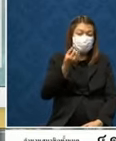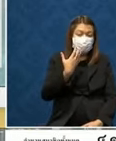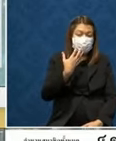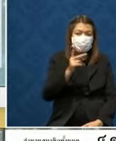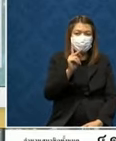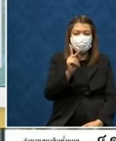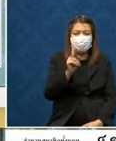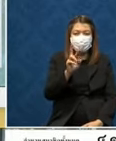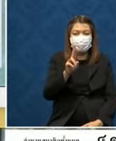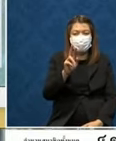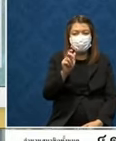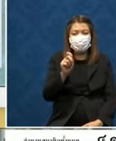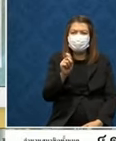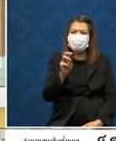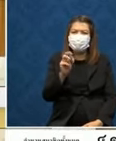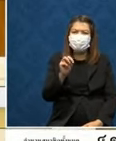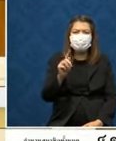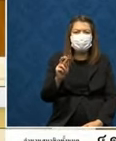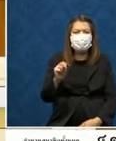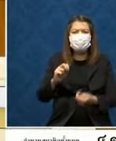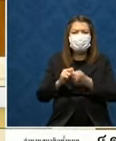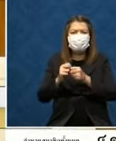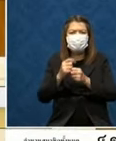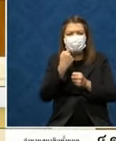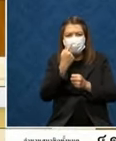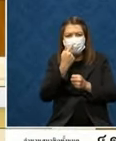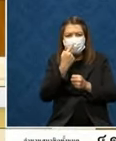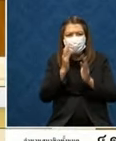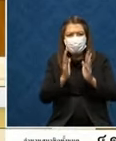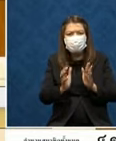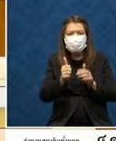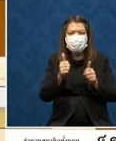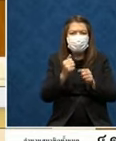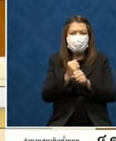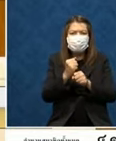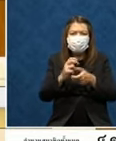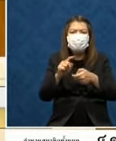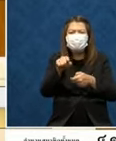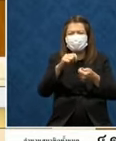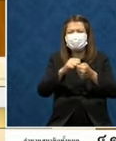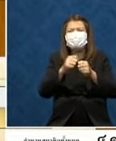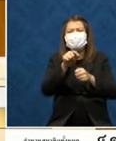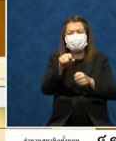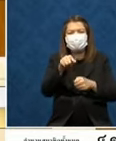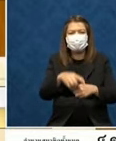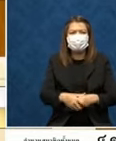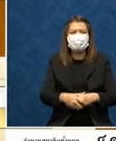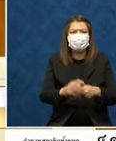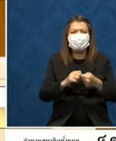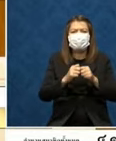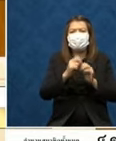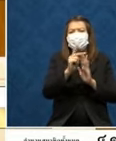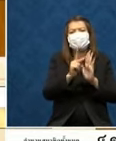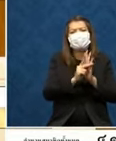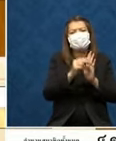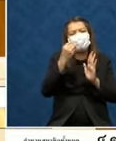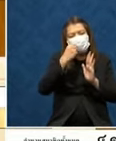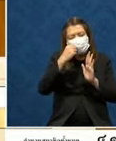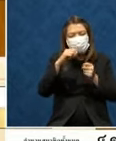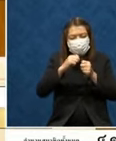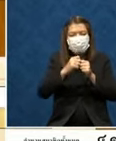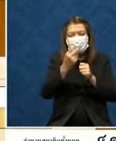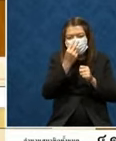กรมนผมก็ไม่เห็นจะมีปัญหาอะไรกับใครคนดีๆเค้าก็ไม่เห็นมีปัญหามีท่านน่ะมีปัญหาท่านมีปัญหากับกฎหมายทุกฉบับอยู่แล้วนะ